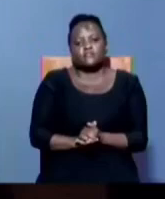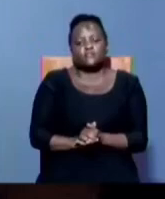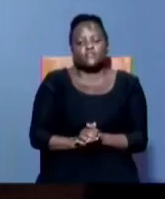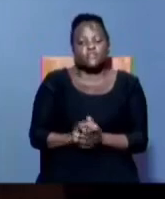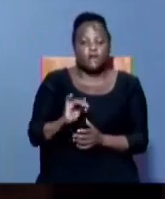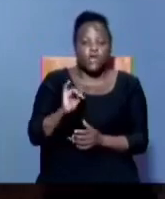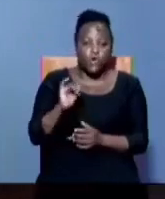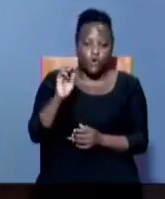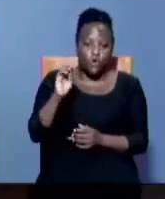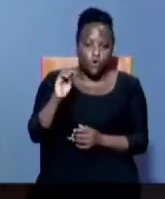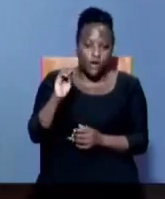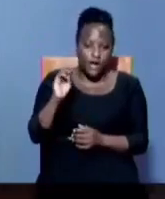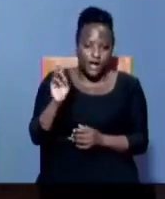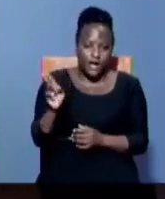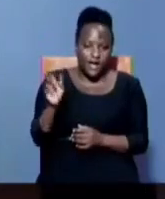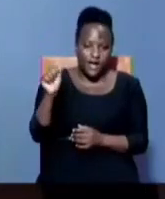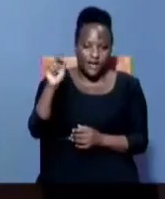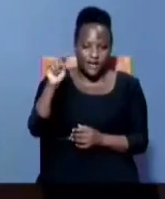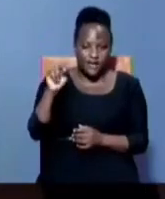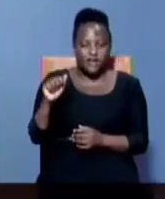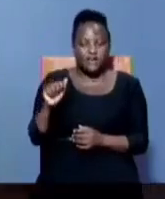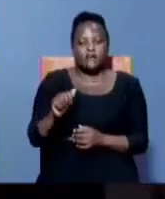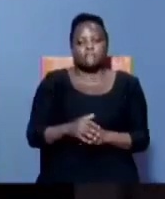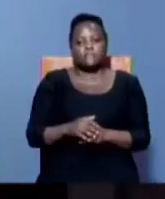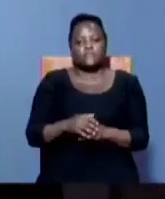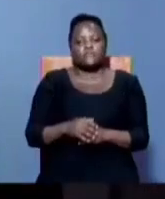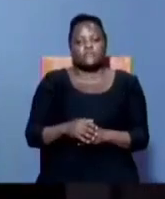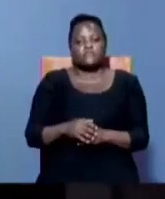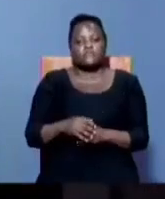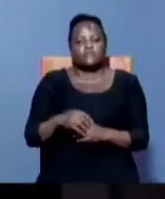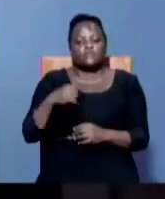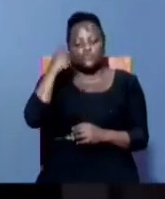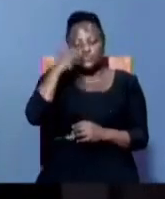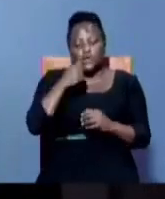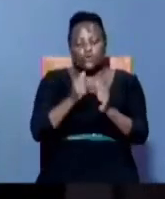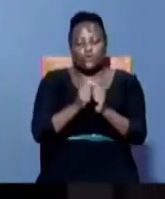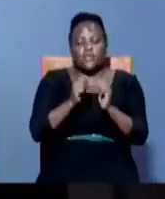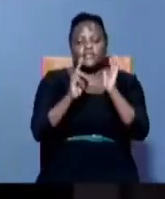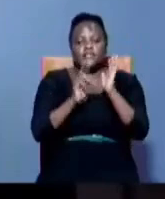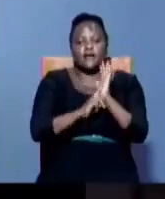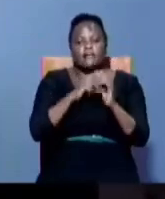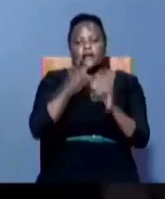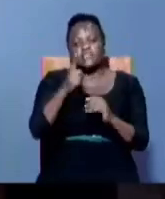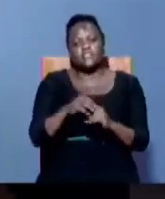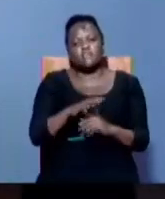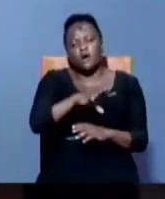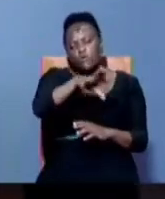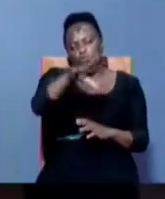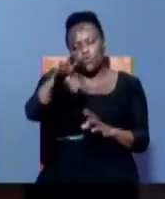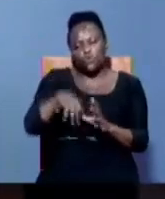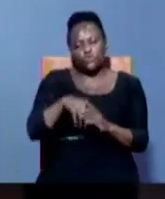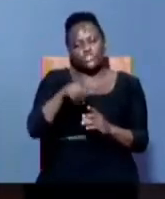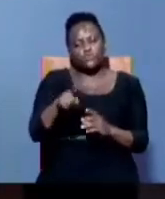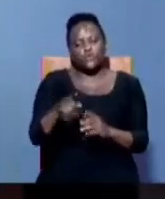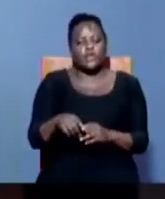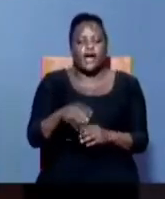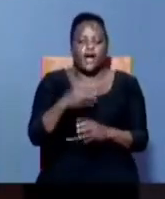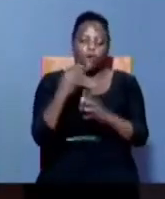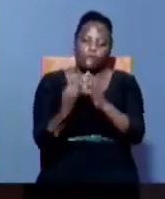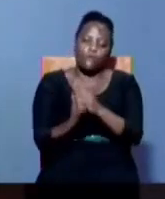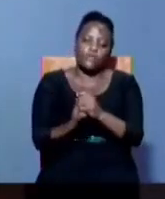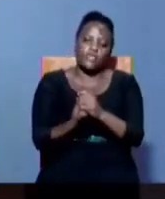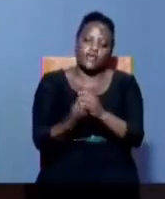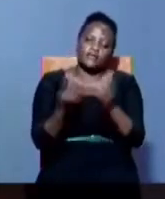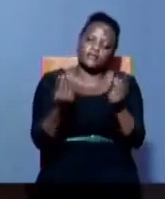17 na ule mstari wa 21, 22, 23, anasema wote wawe na umoja kama mimi nilivyo ndani yako na wewe ndani yangu na